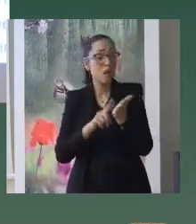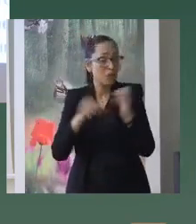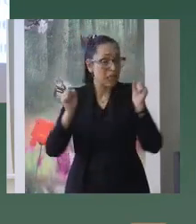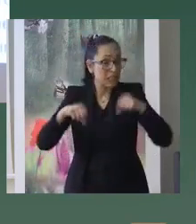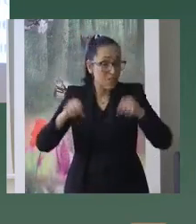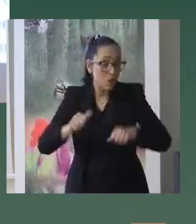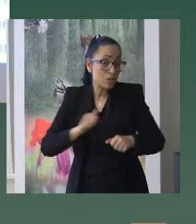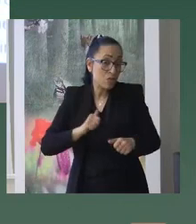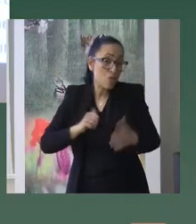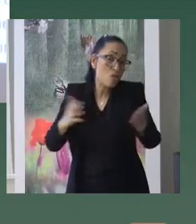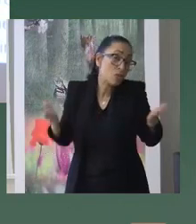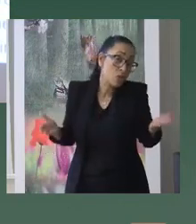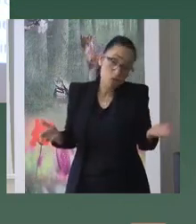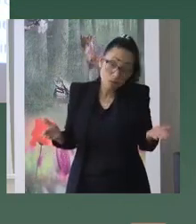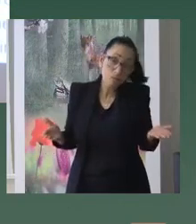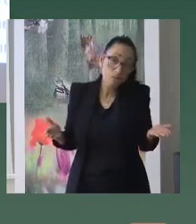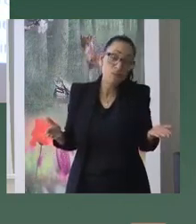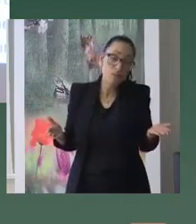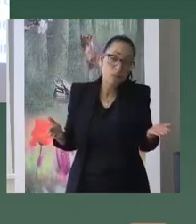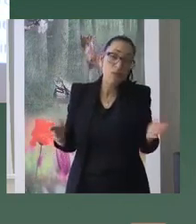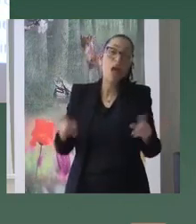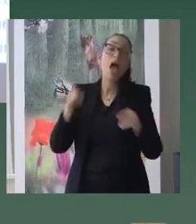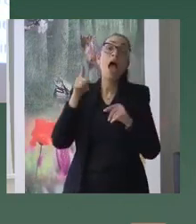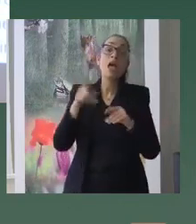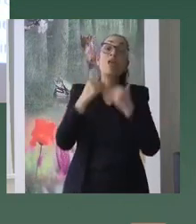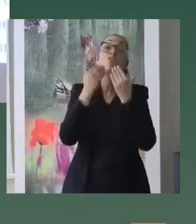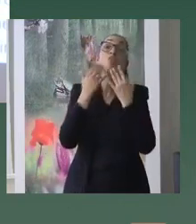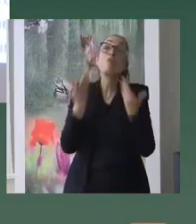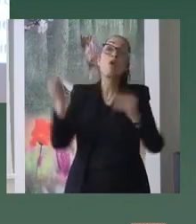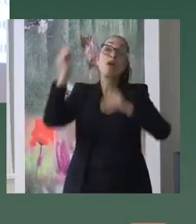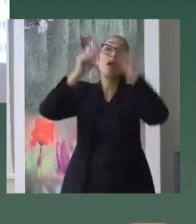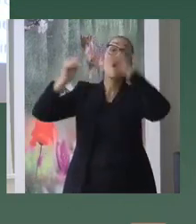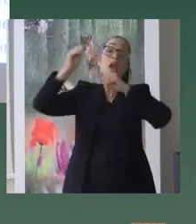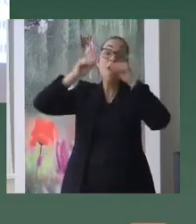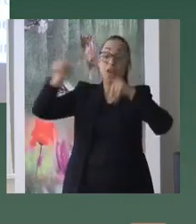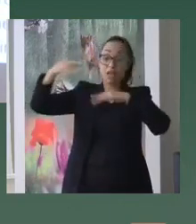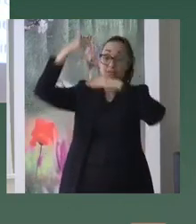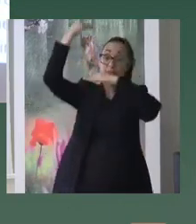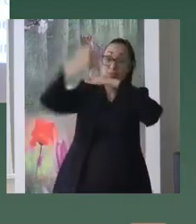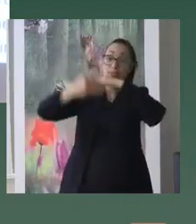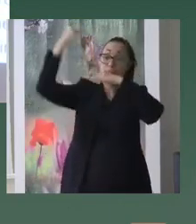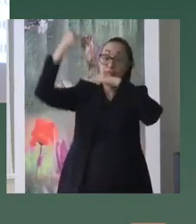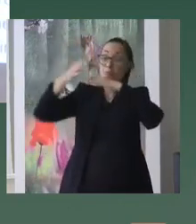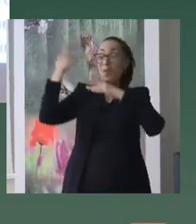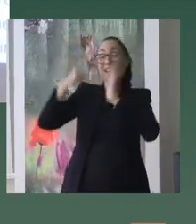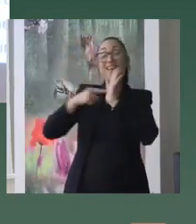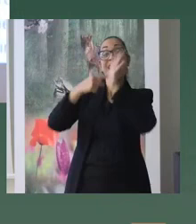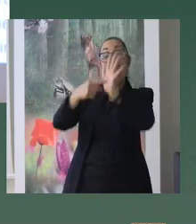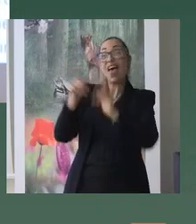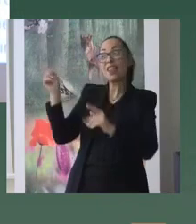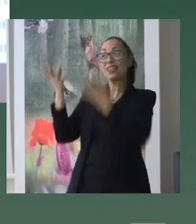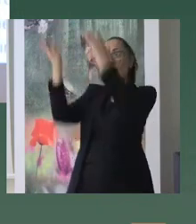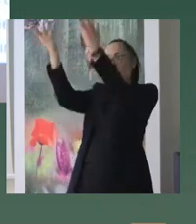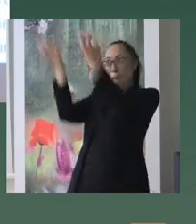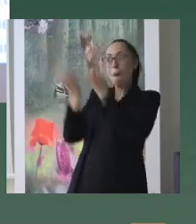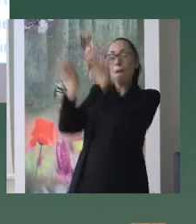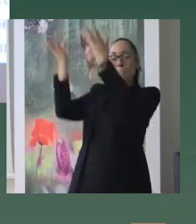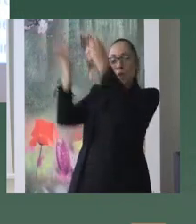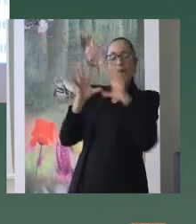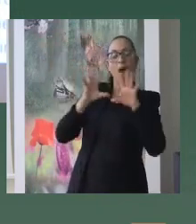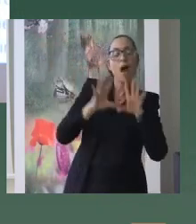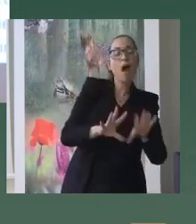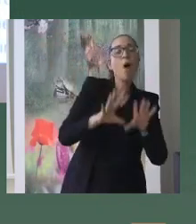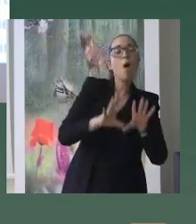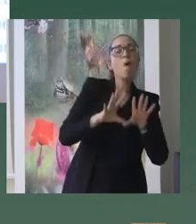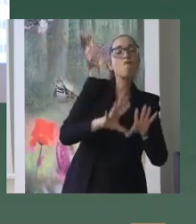οι ιδιοκτήτες ή γενικώς. Άμα εκεί δεν μπορεί να βάλεις το σύστημα που σας έδειξα πριν που απορροφά την αποθηκεύει